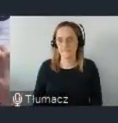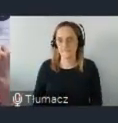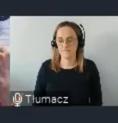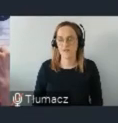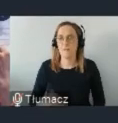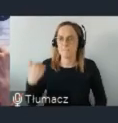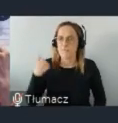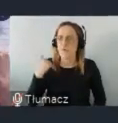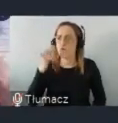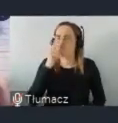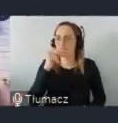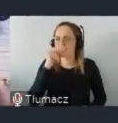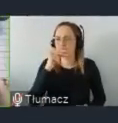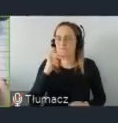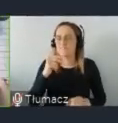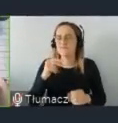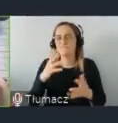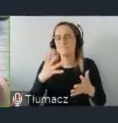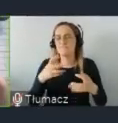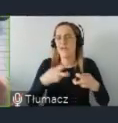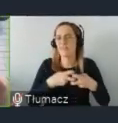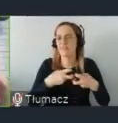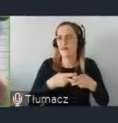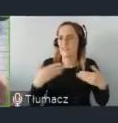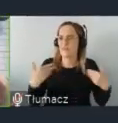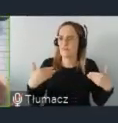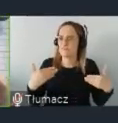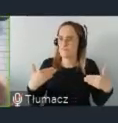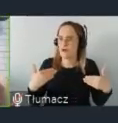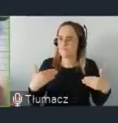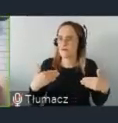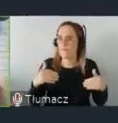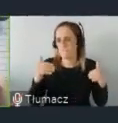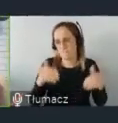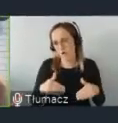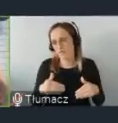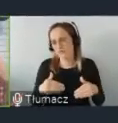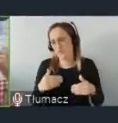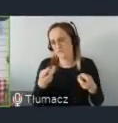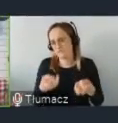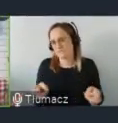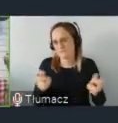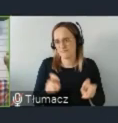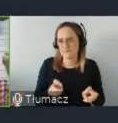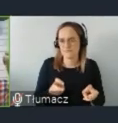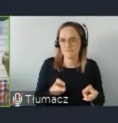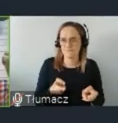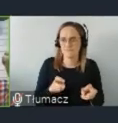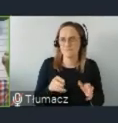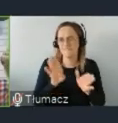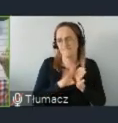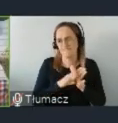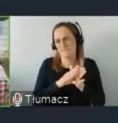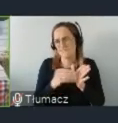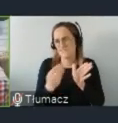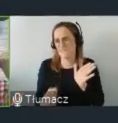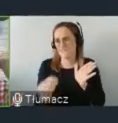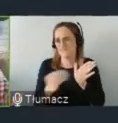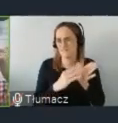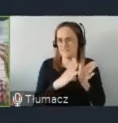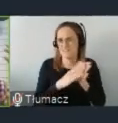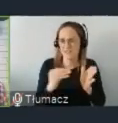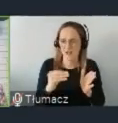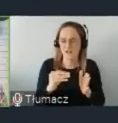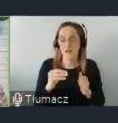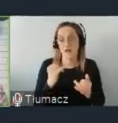Była mowa o wirtualnych spacerach, w związku z tym można by było je stworzyć na przykład wkładając zwykłe zdjęcia. Jeżeli macie